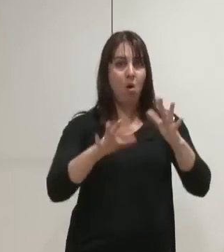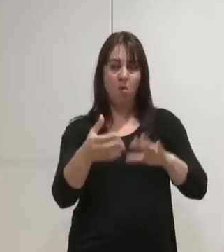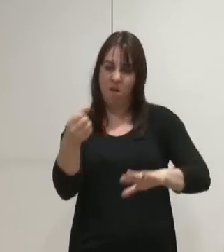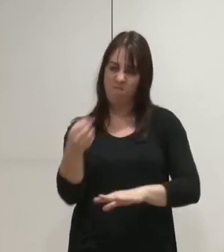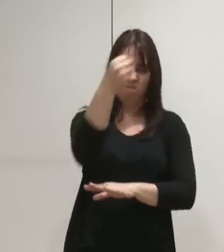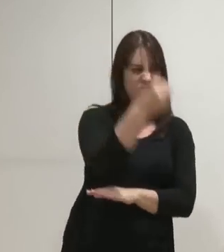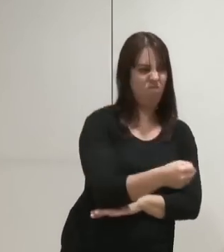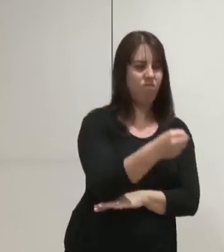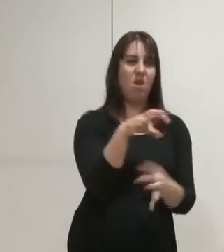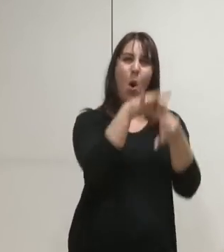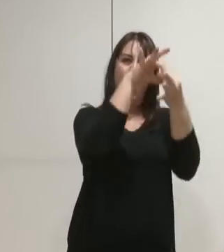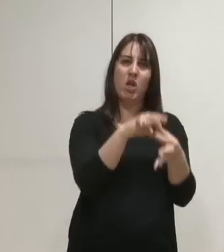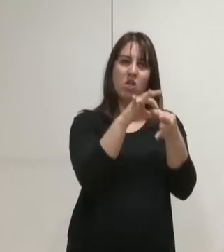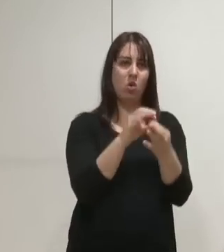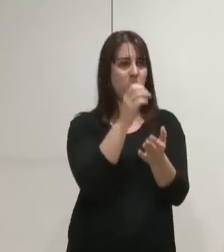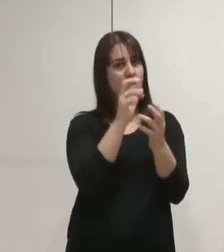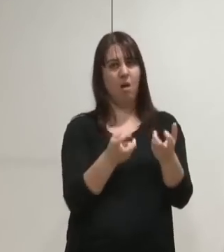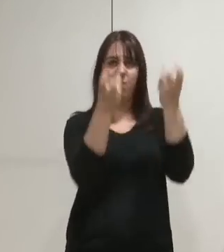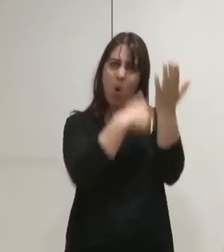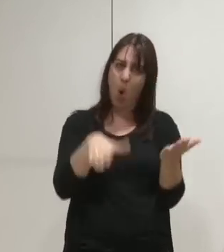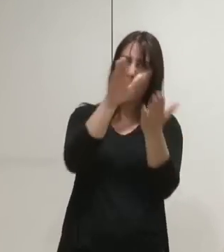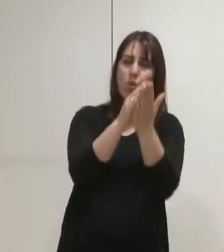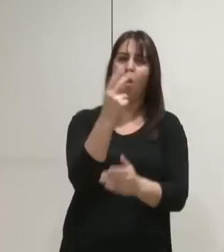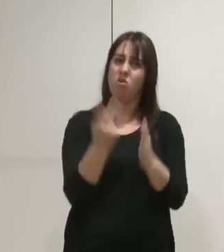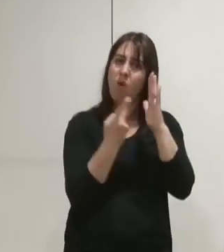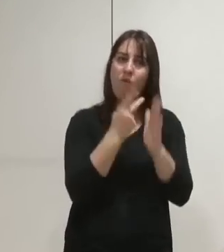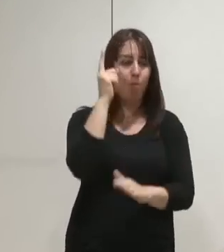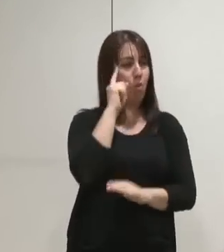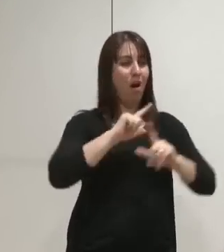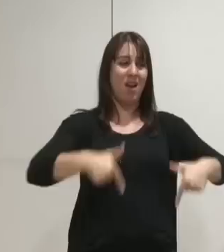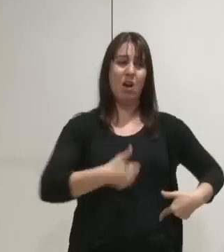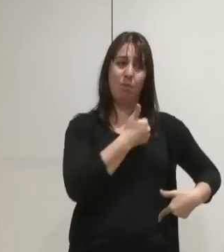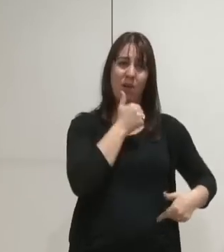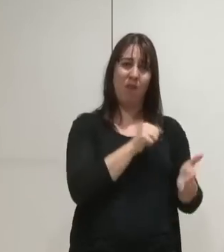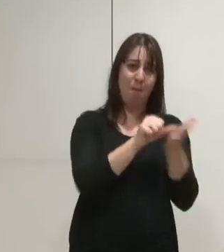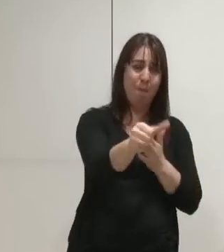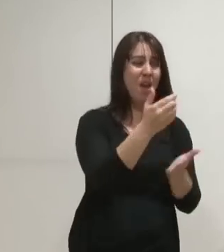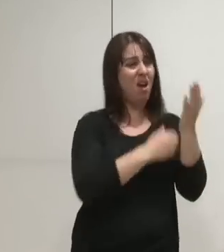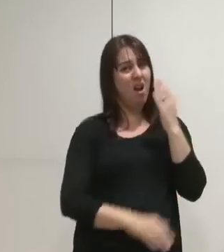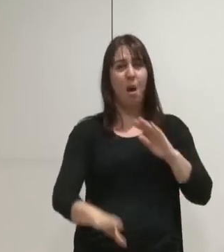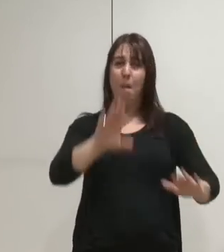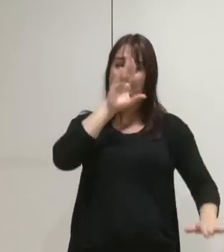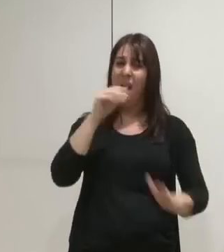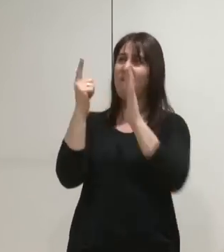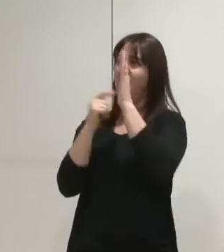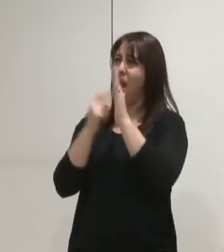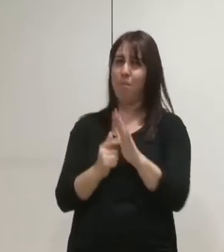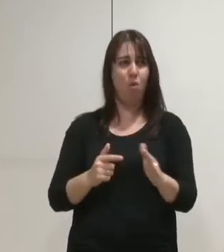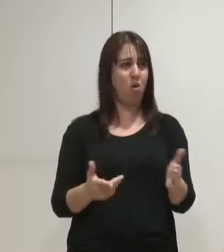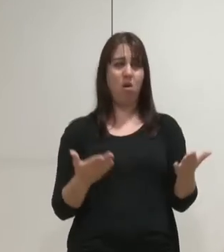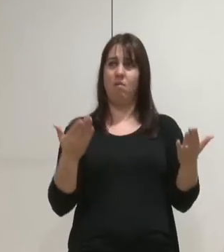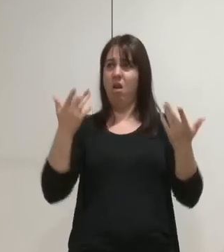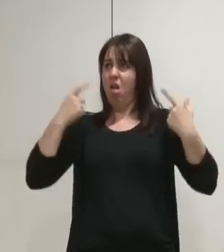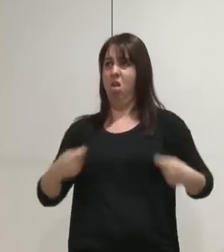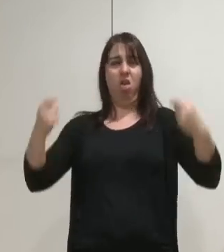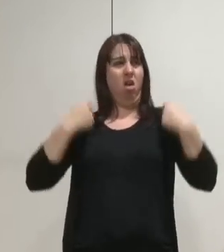écoles religieuses payent de fois ils payent parce qu'ils payent une école privée et ils payent par leurs impôt il paye deux fois et ça il